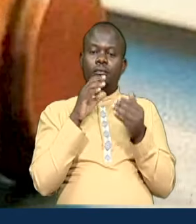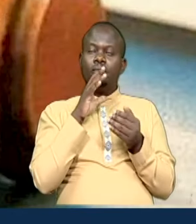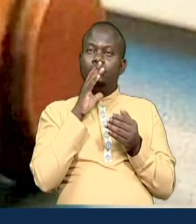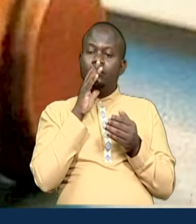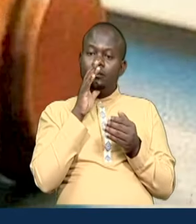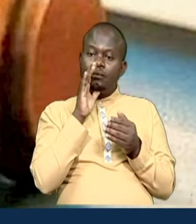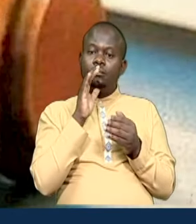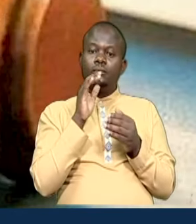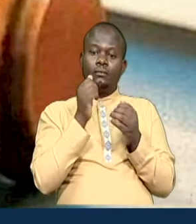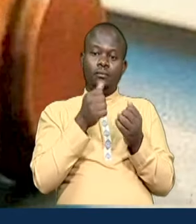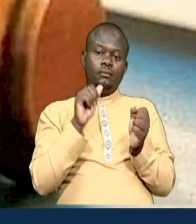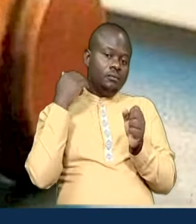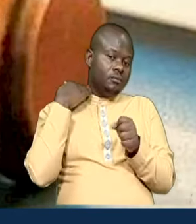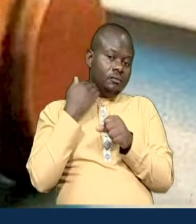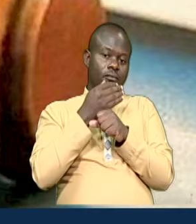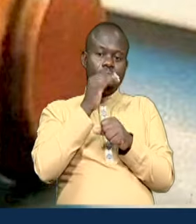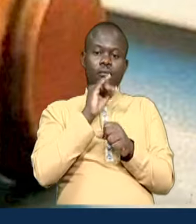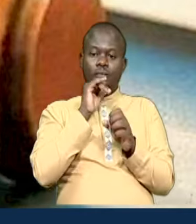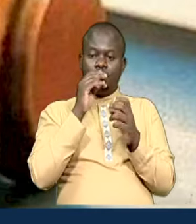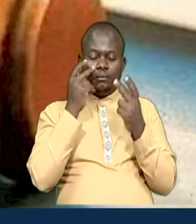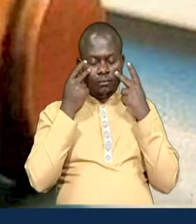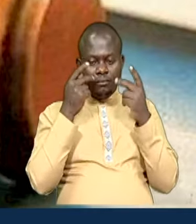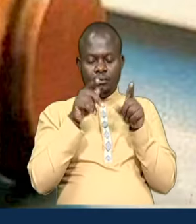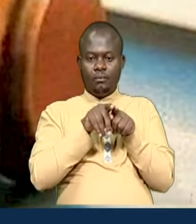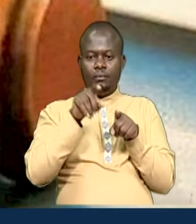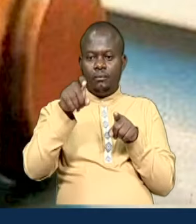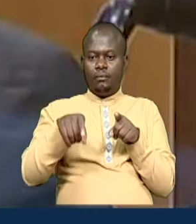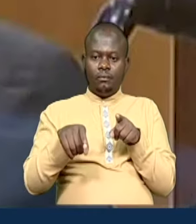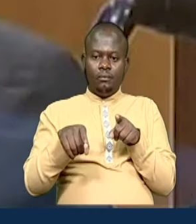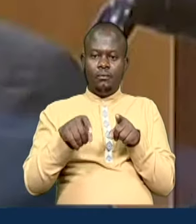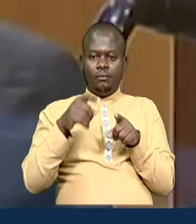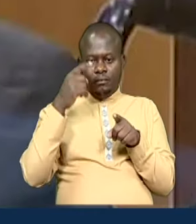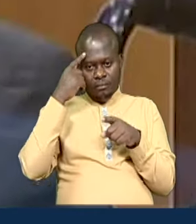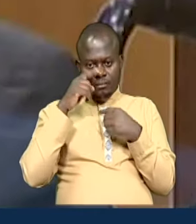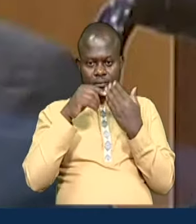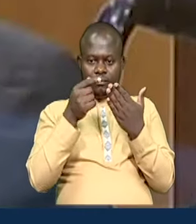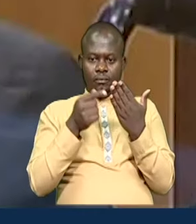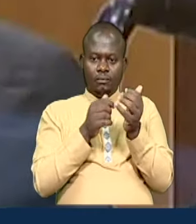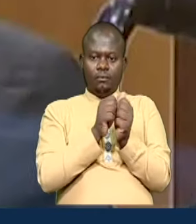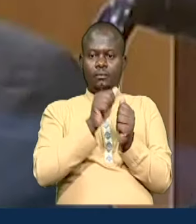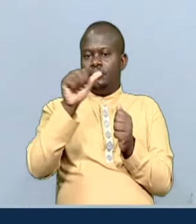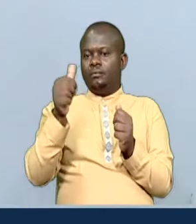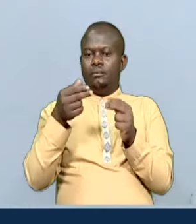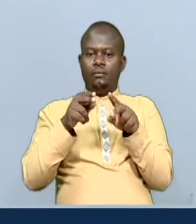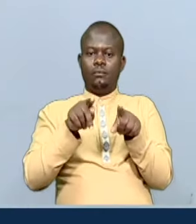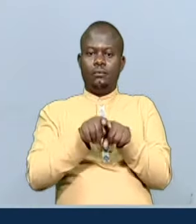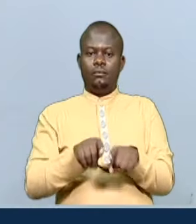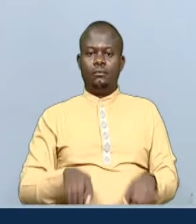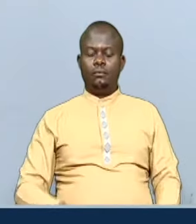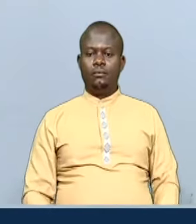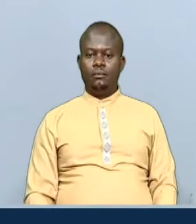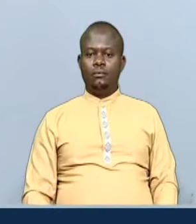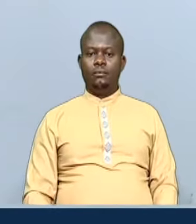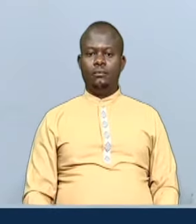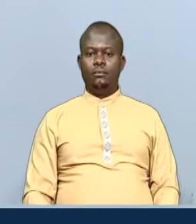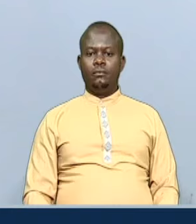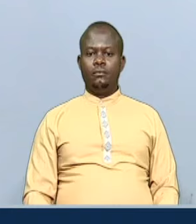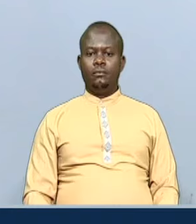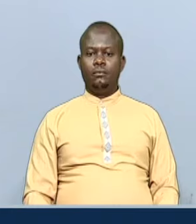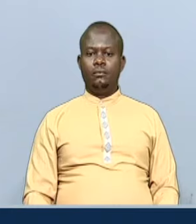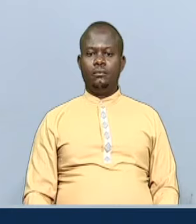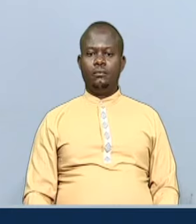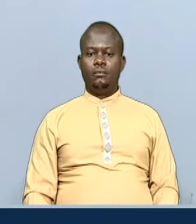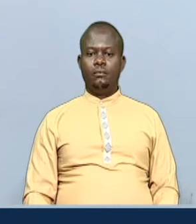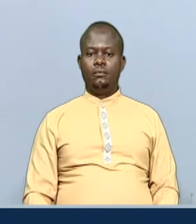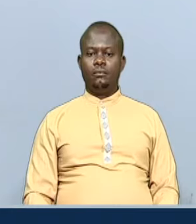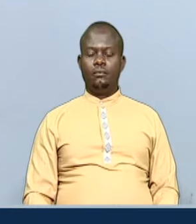jenoside yakorewe Abatutsi ntibwabonetse uko bikwiye kuri aba ndetse n'abandi byagenze bityo. Justice denied is justice